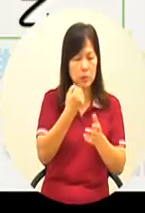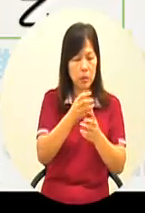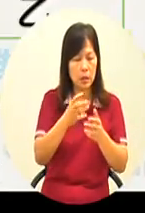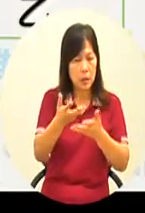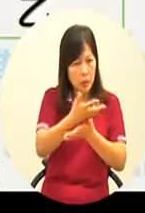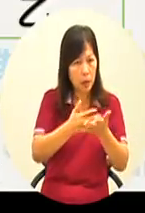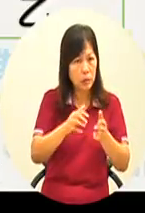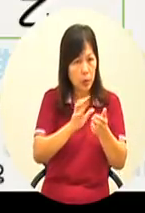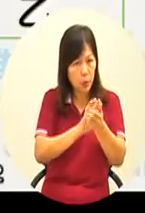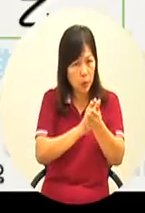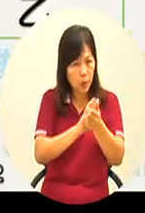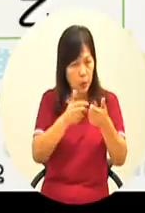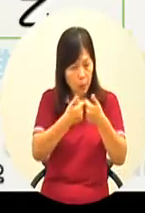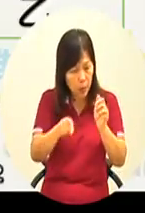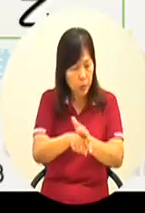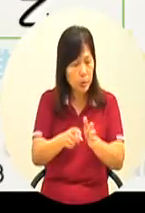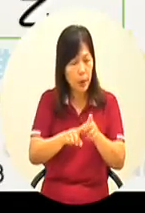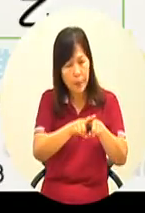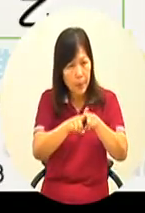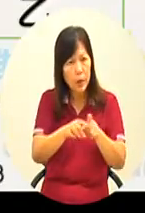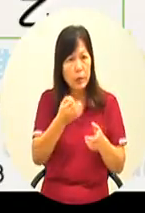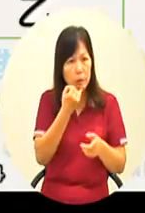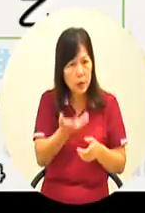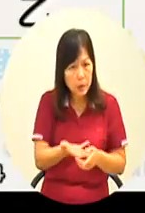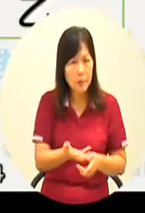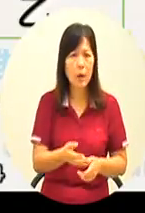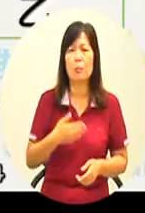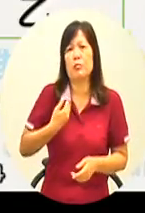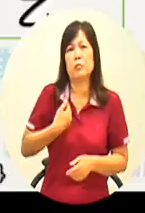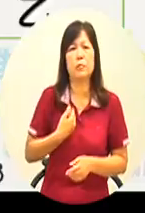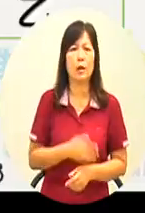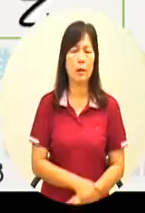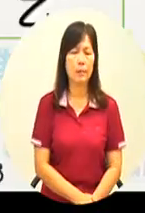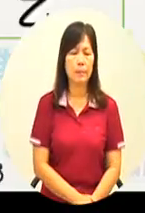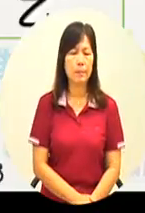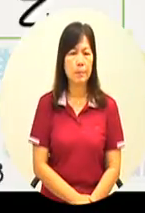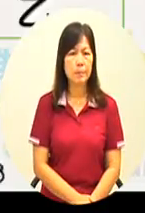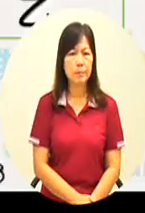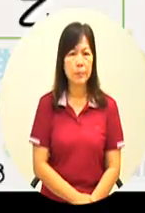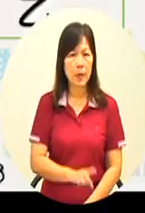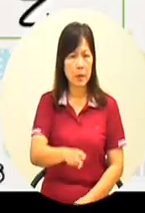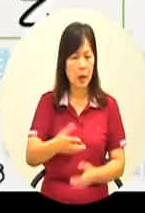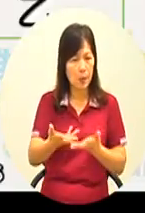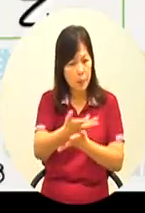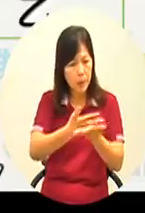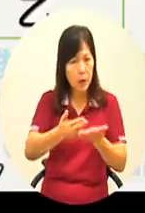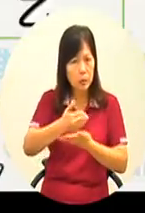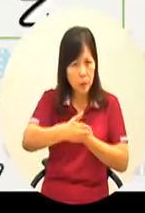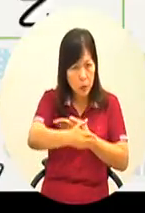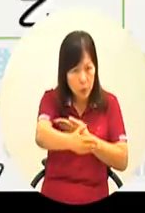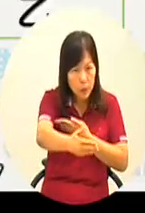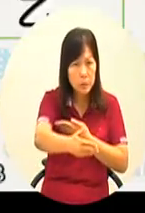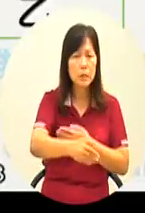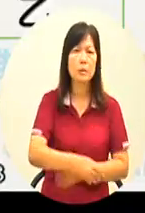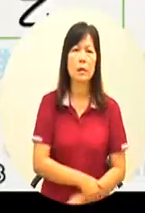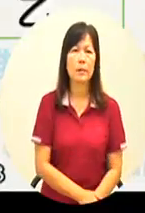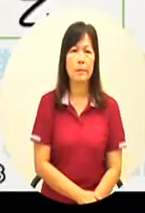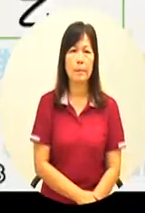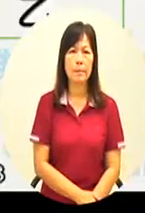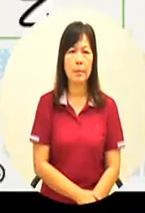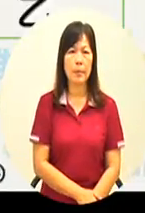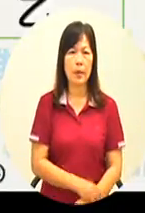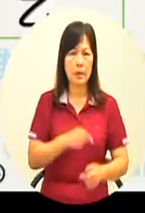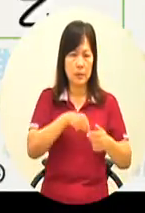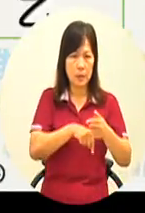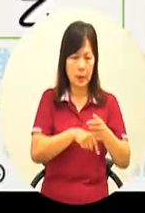员站了陪同。好，接下来发生什么事，在调解的过程中，调解